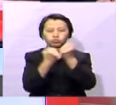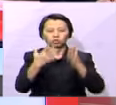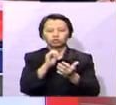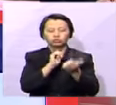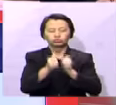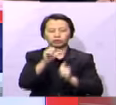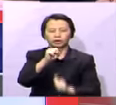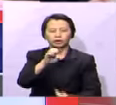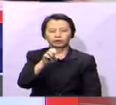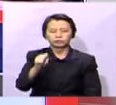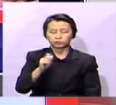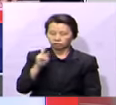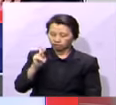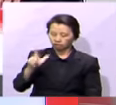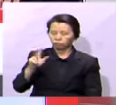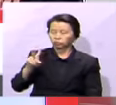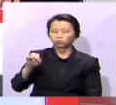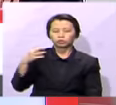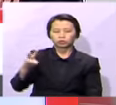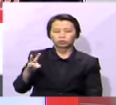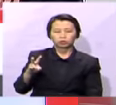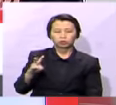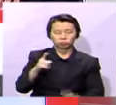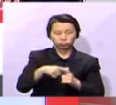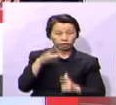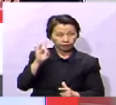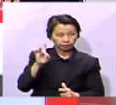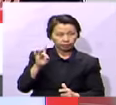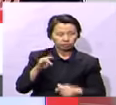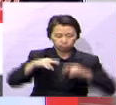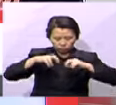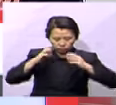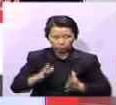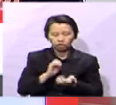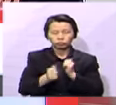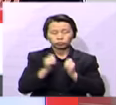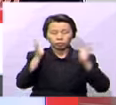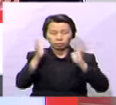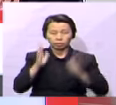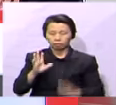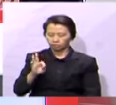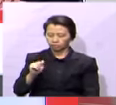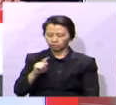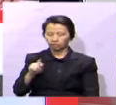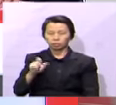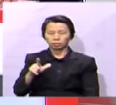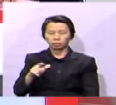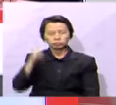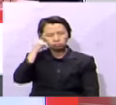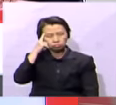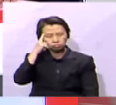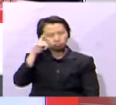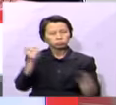C Kuala Lumpur 2017, KL 2017 Ogos lalu. Penganalisis sukan tanah air Khaizir Ishak Ubah